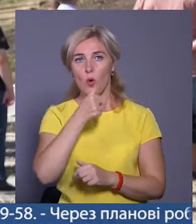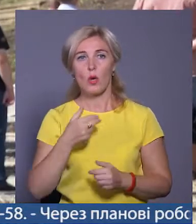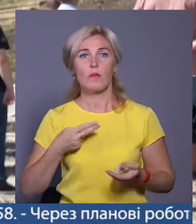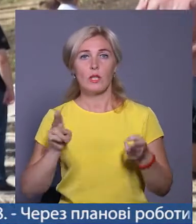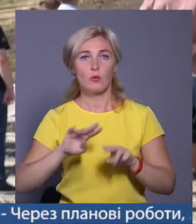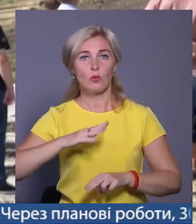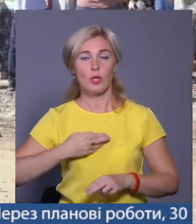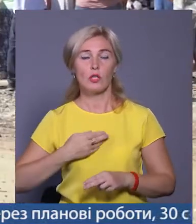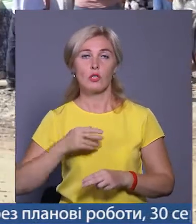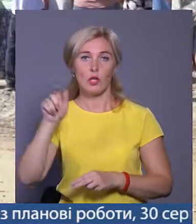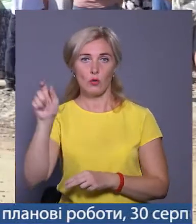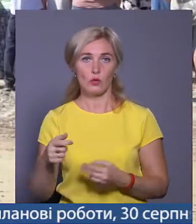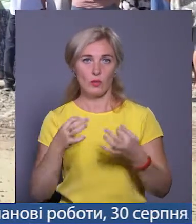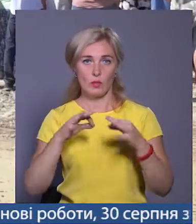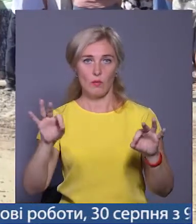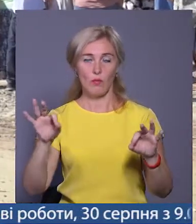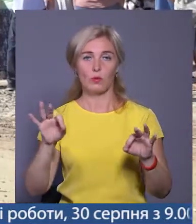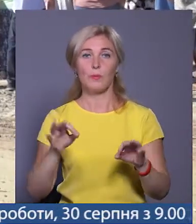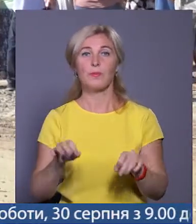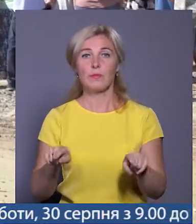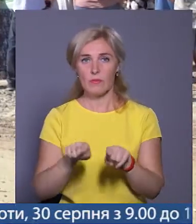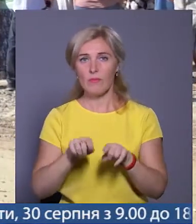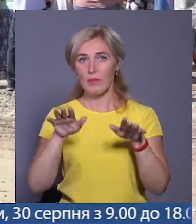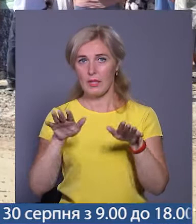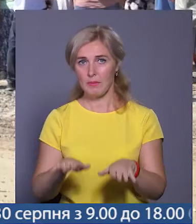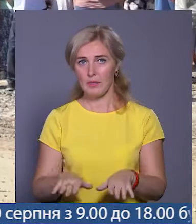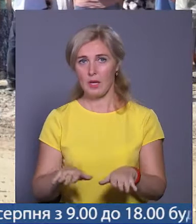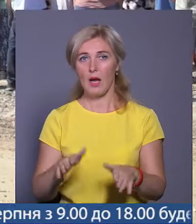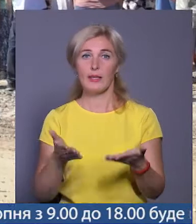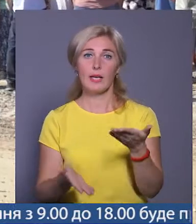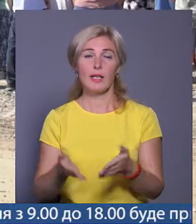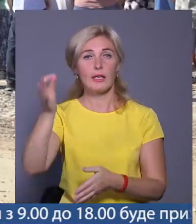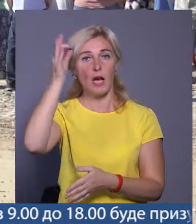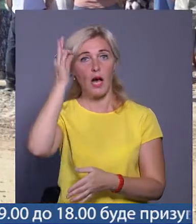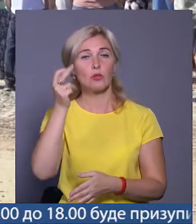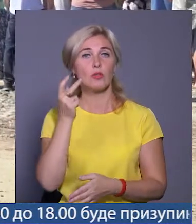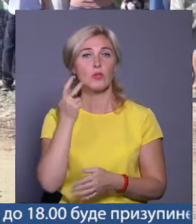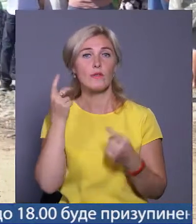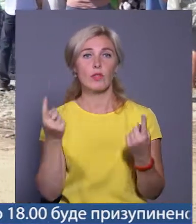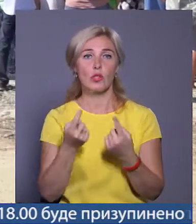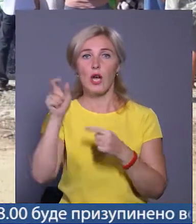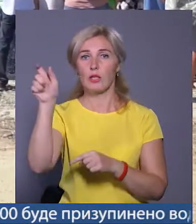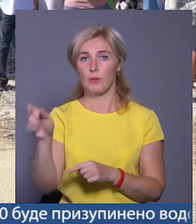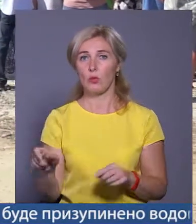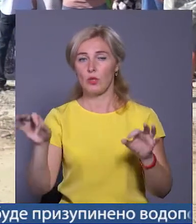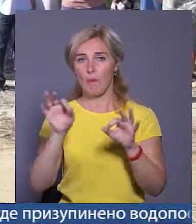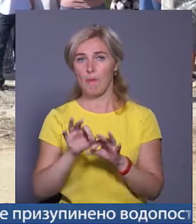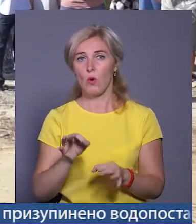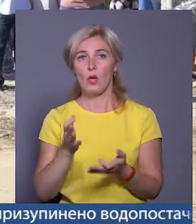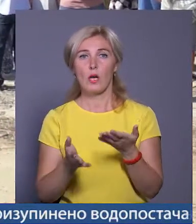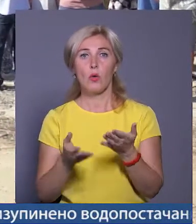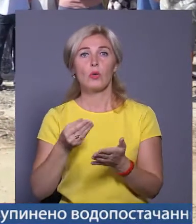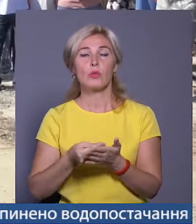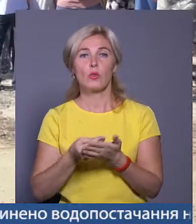за свободу, за волю. Саме от такі місця – це місця, які нагадують звичайним людям, про якою